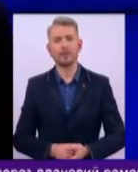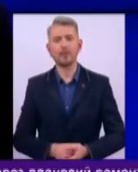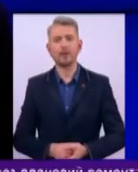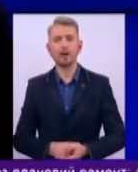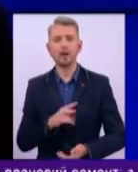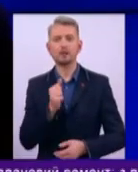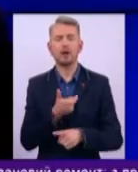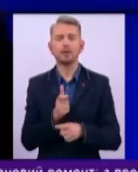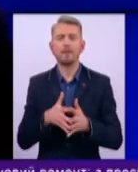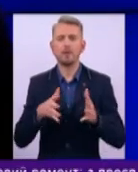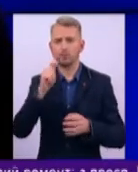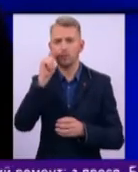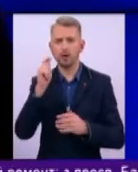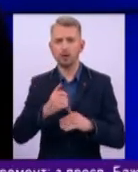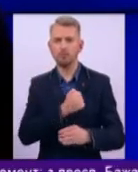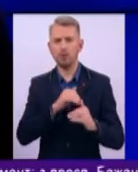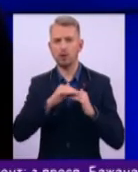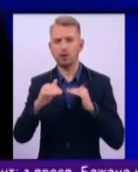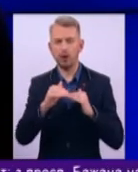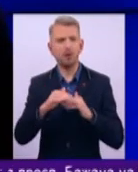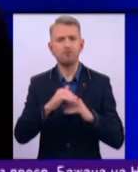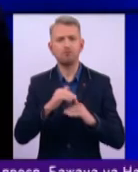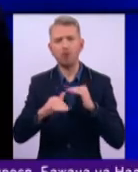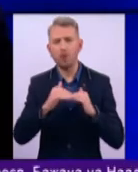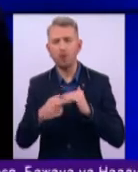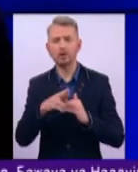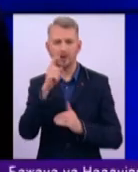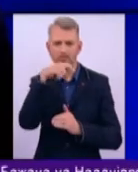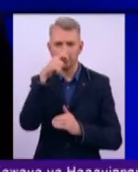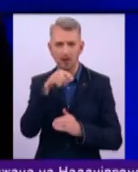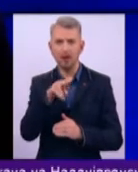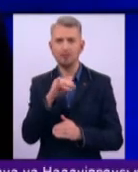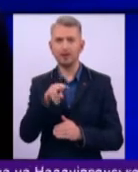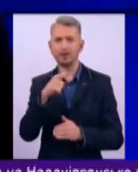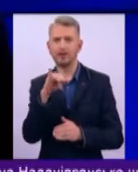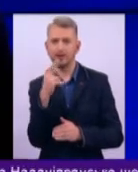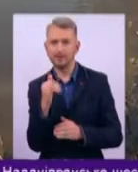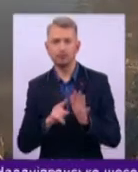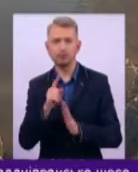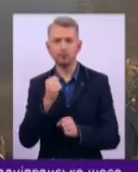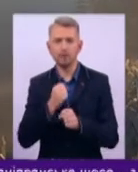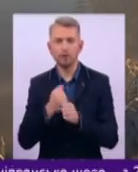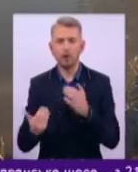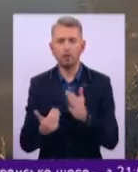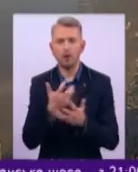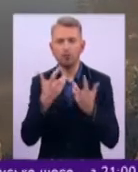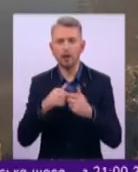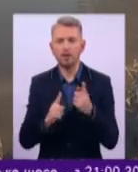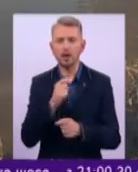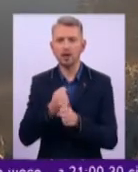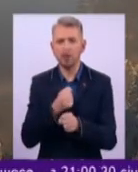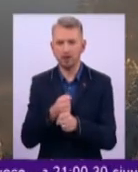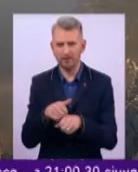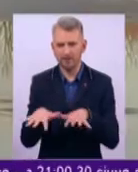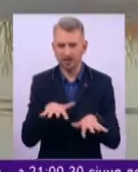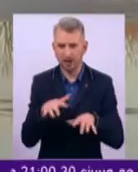І на найбільшому в Україні полігоні для твердих побутових відходів у Підгірцях на Київщині запрацювало нове обладнання для переробки фільтрату.